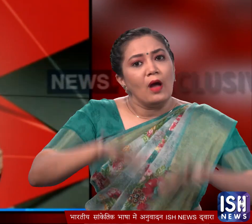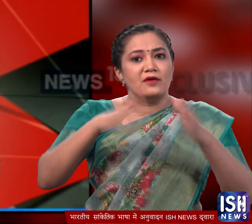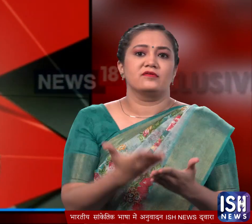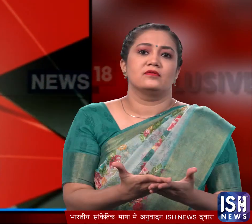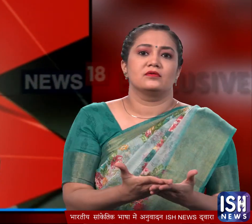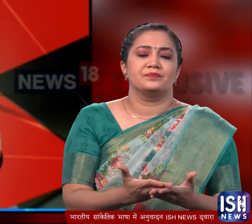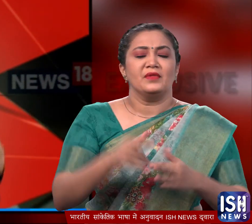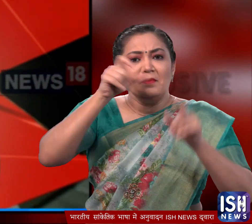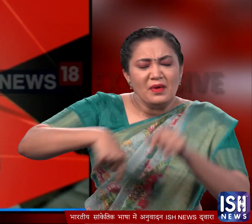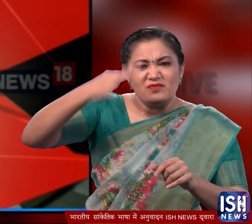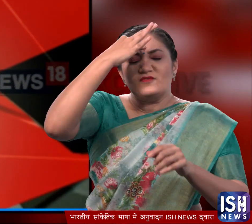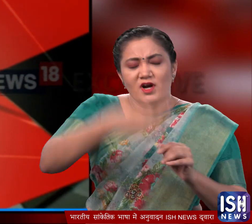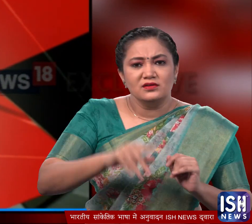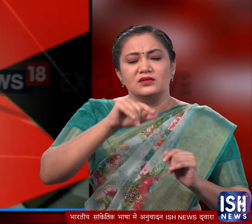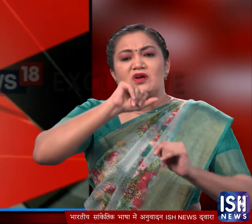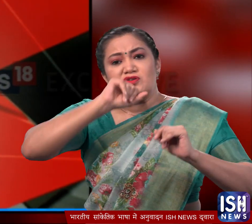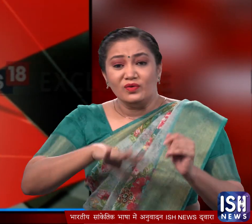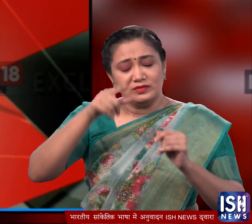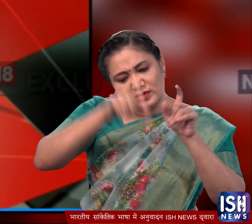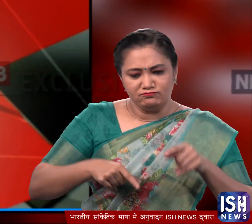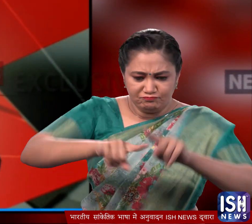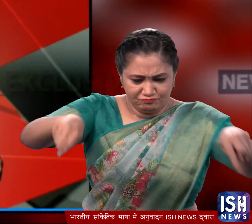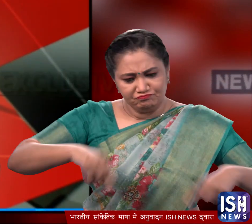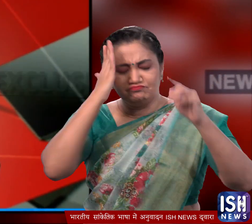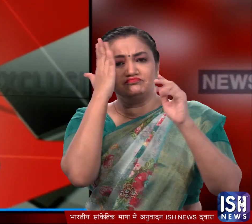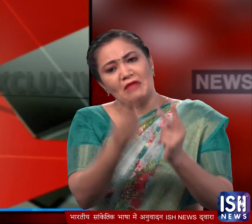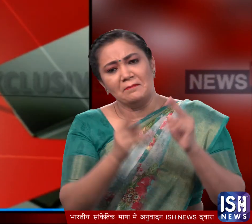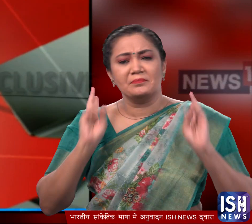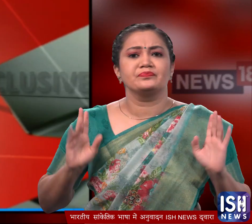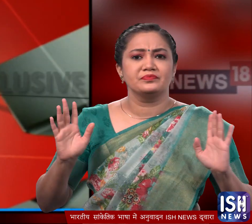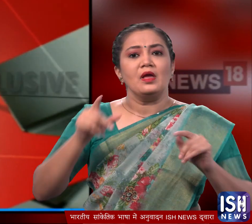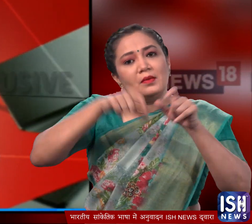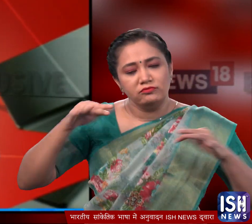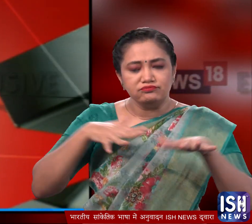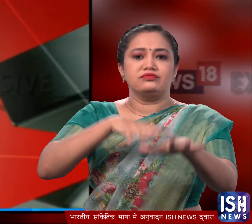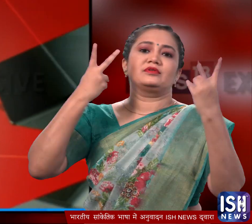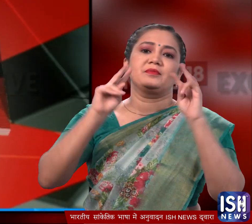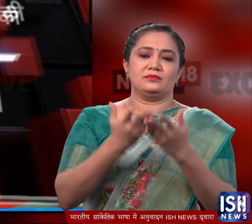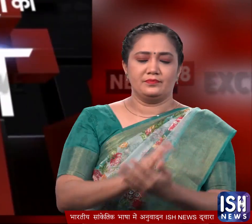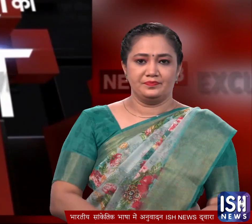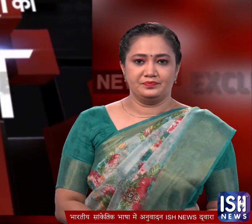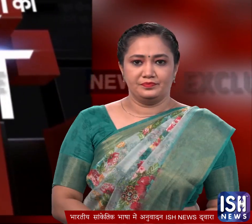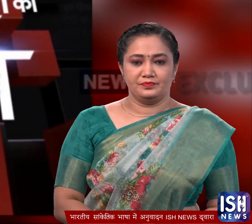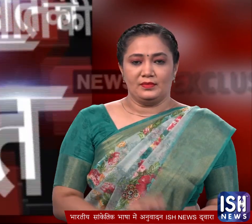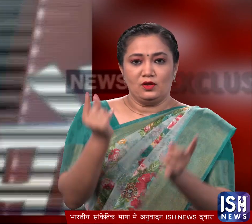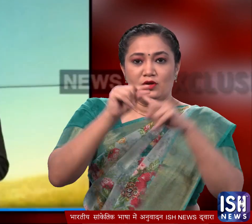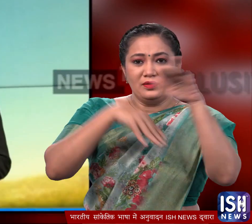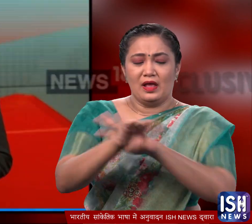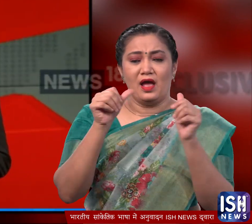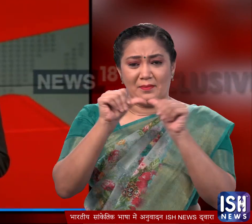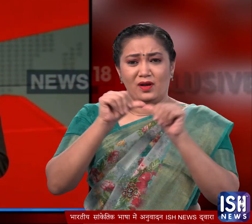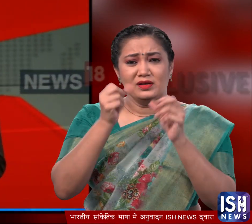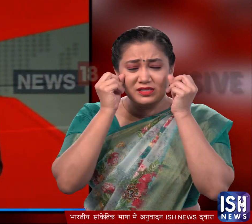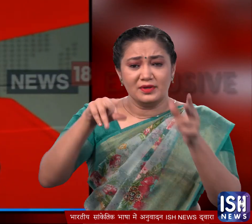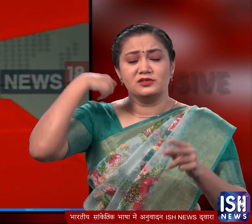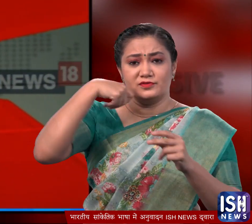भी जलभराव होता है, जिससे तंग आकर एक युवक ने पानी के बीच ही खटिया बिछा ली तो उसके समर्थन में लोगों ने सड़क जाम कर दी। उत्तर प्रदेश के अमरोहा